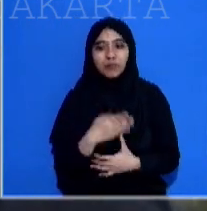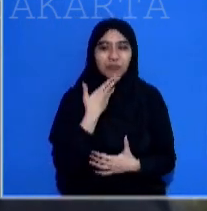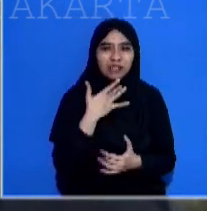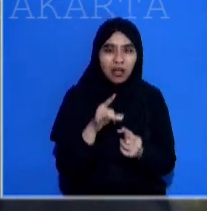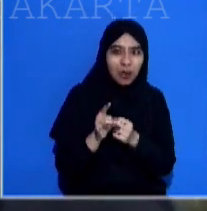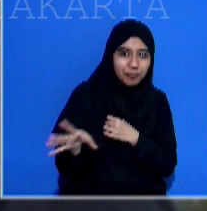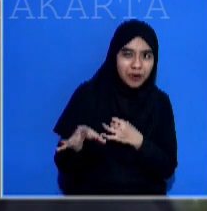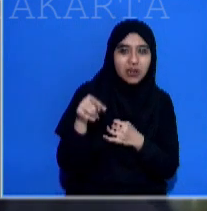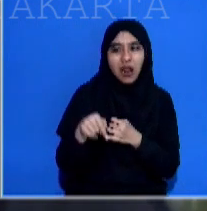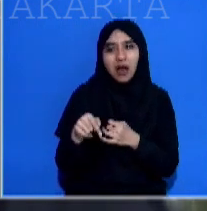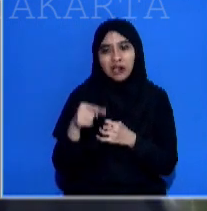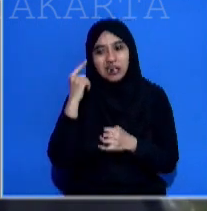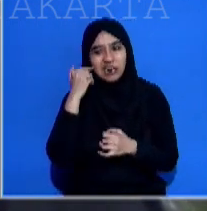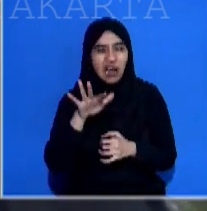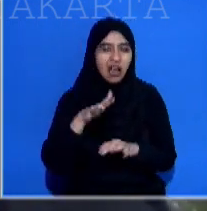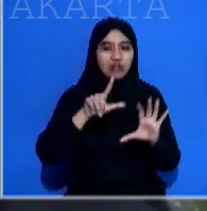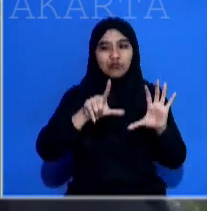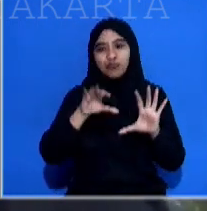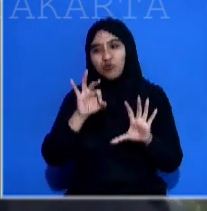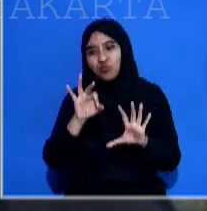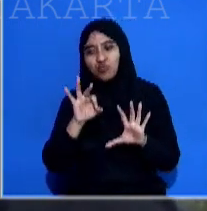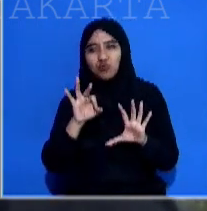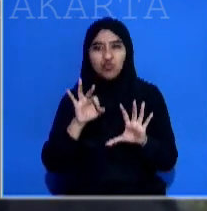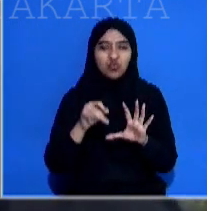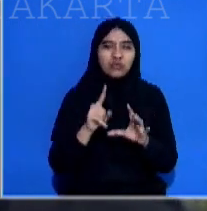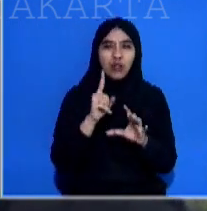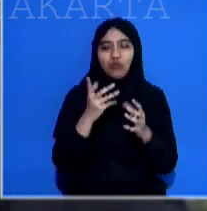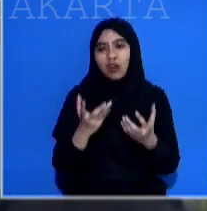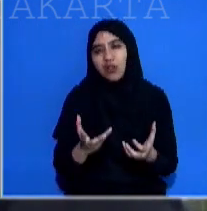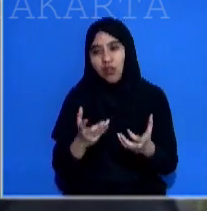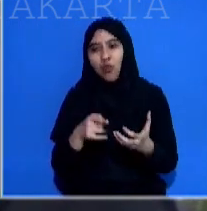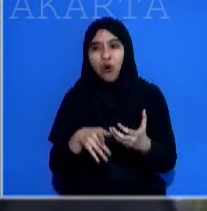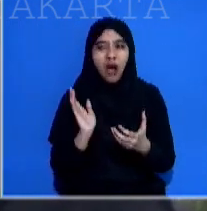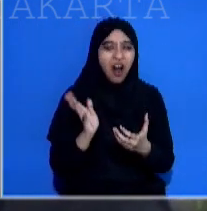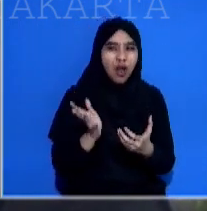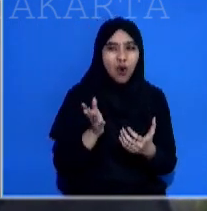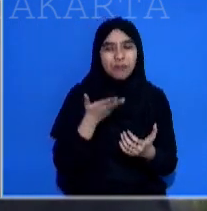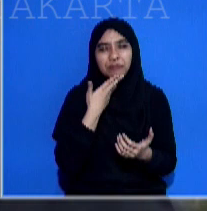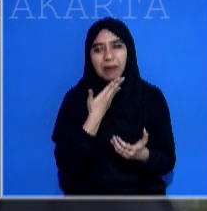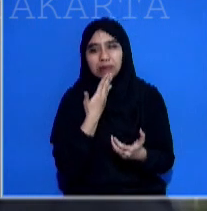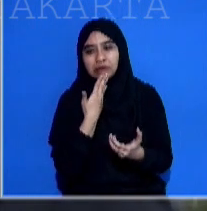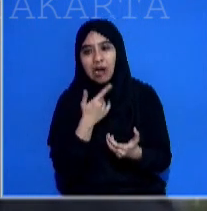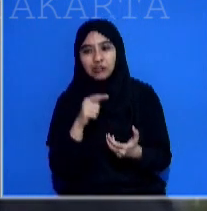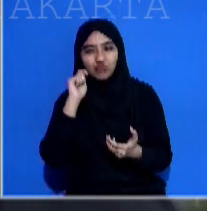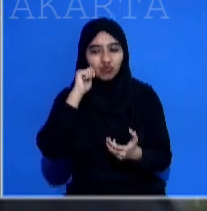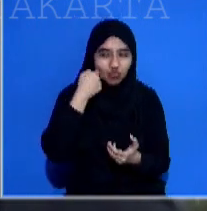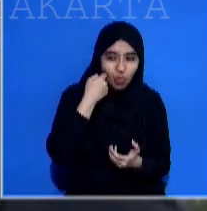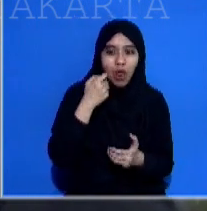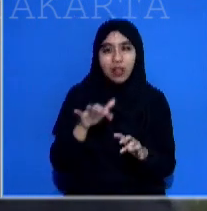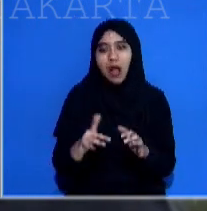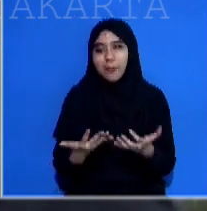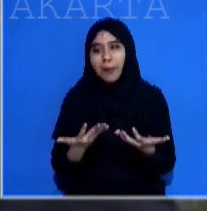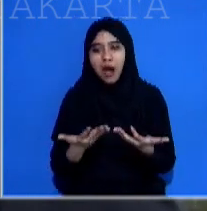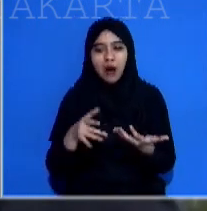kurang lebih ya 70-an. 70-an kilo ya? 70-an kilo. Kalau pas harga biasa itu? Harga biasa sulit, Mas. Kalau malah sulit. Harga